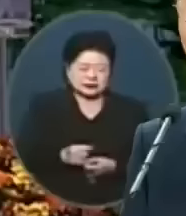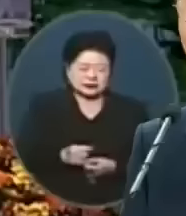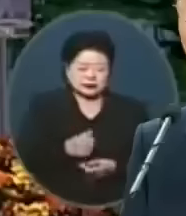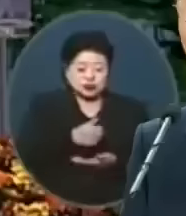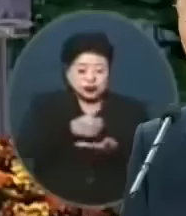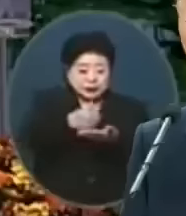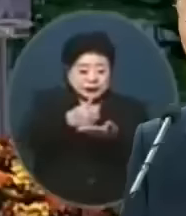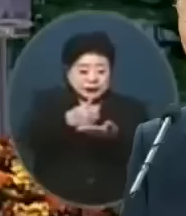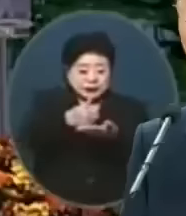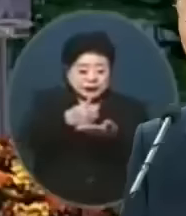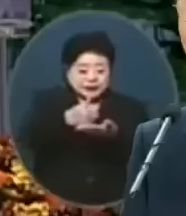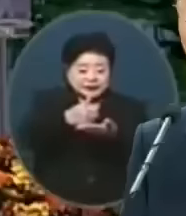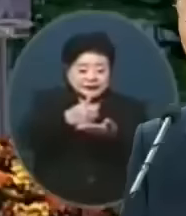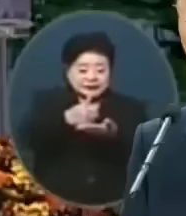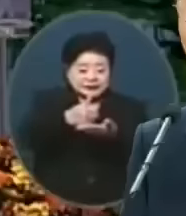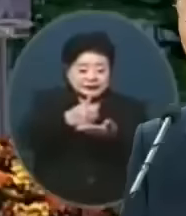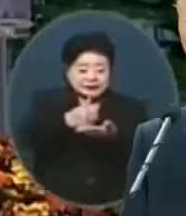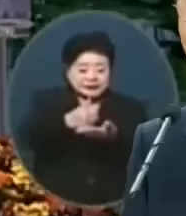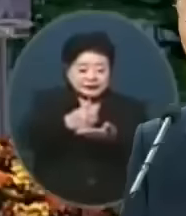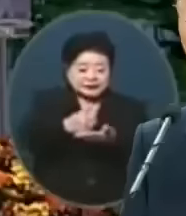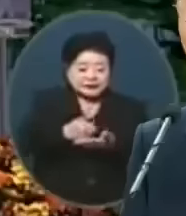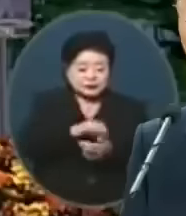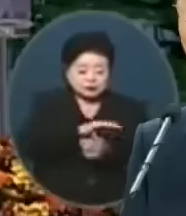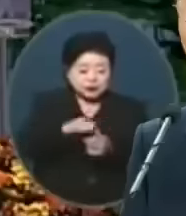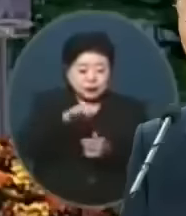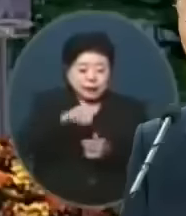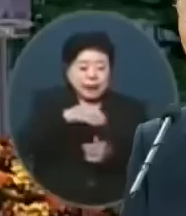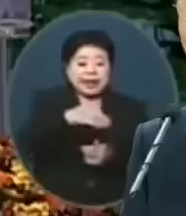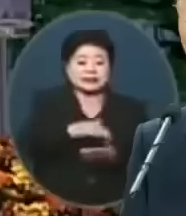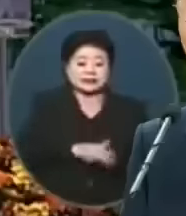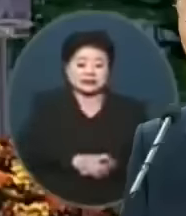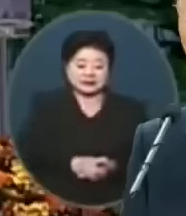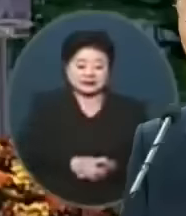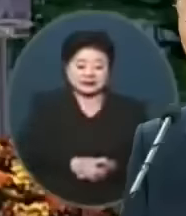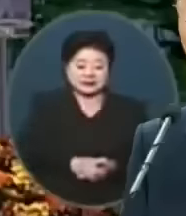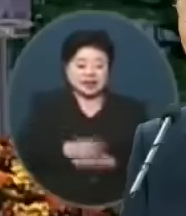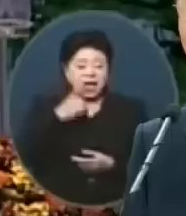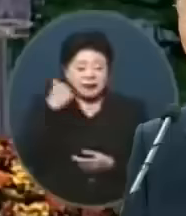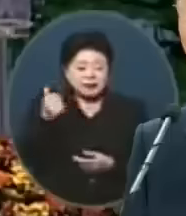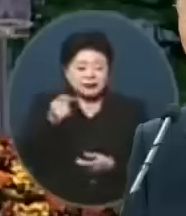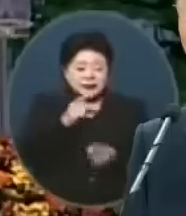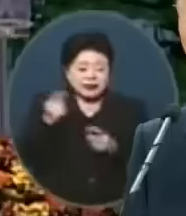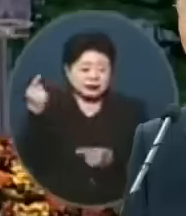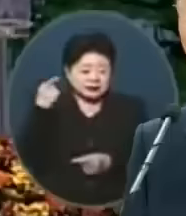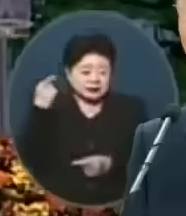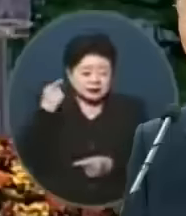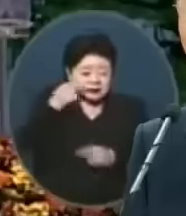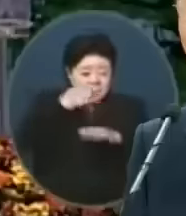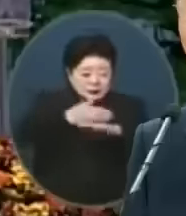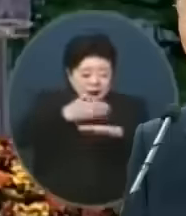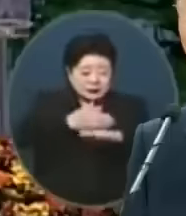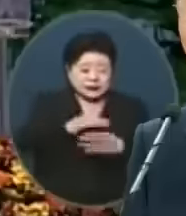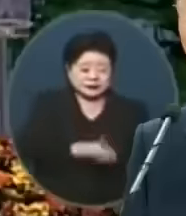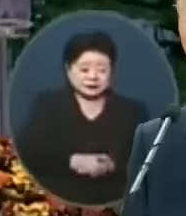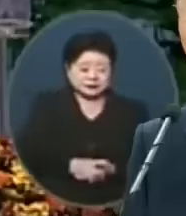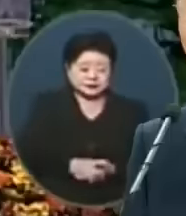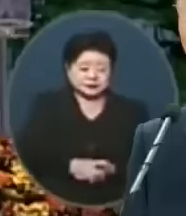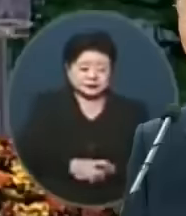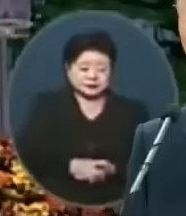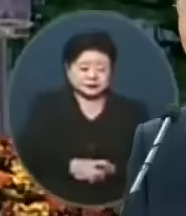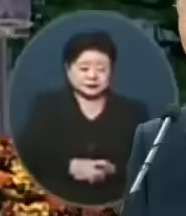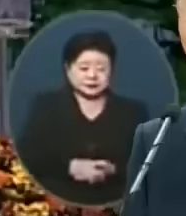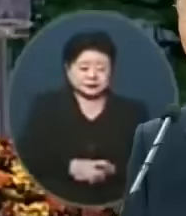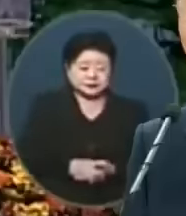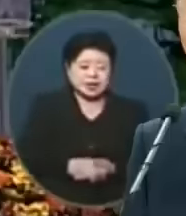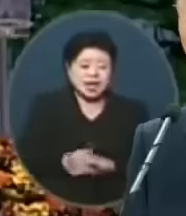주님 그 묘지 앞에 들어가서 아버지의 내 말을 들으신 것을 감사나이다.